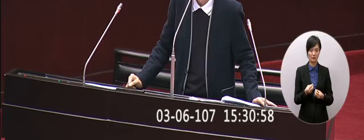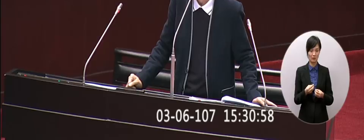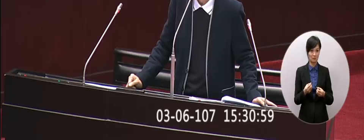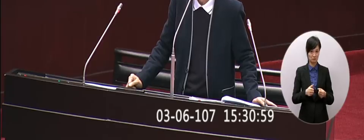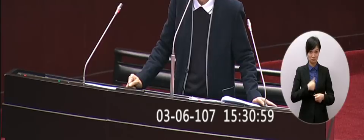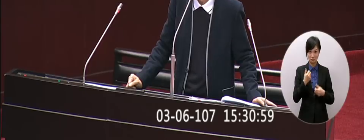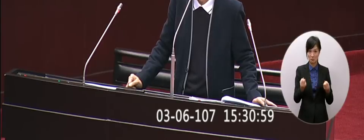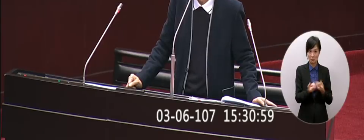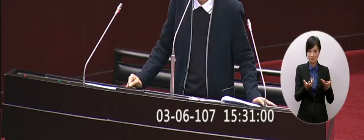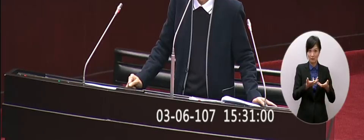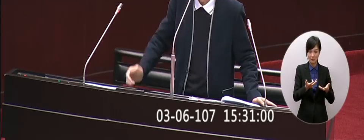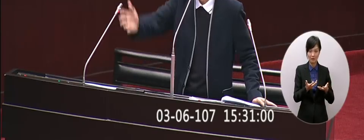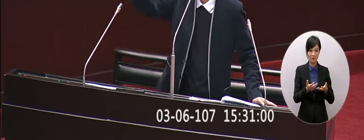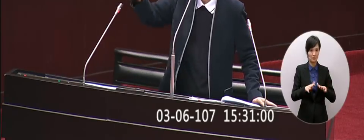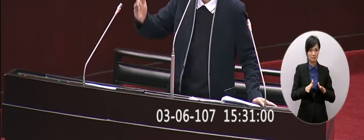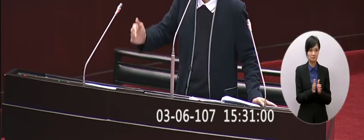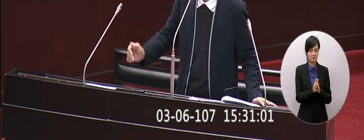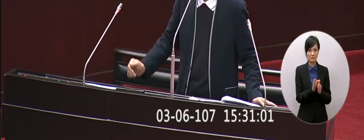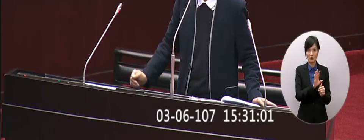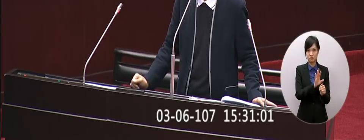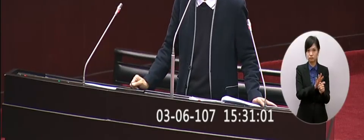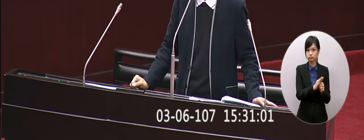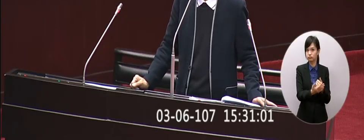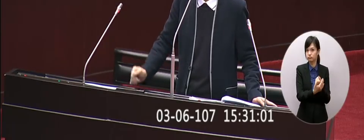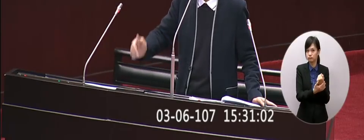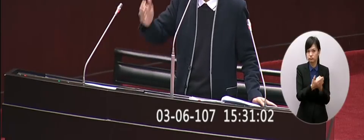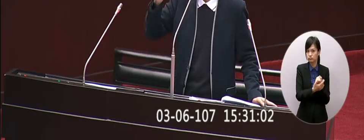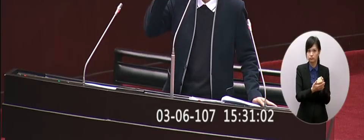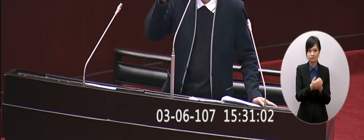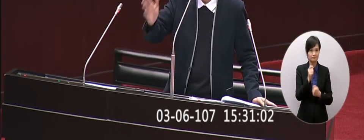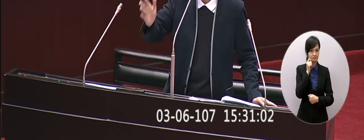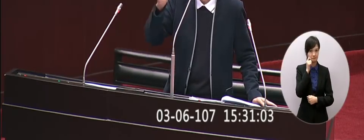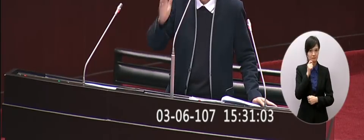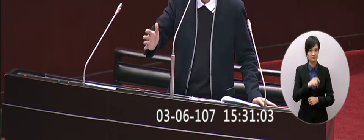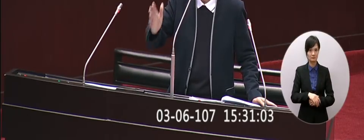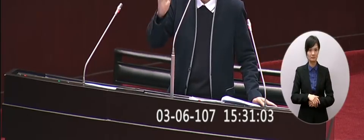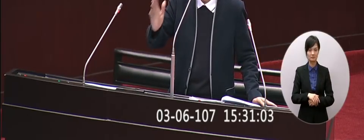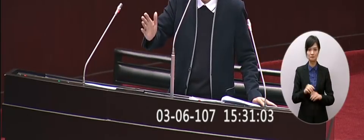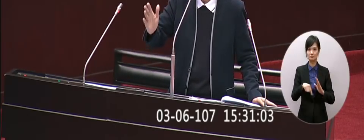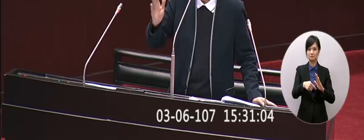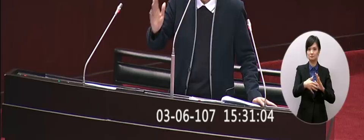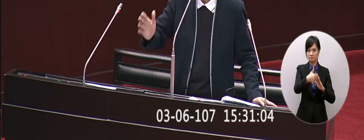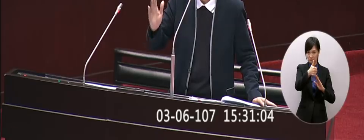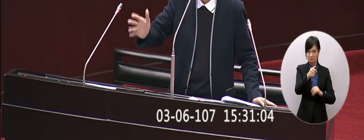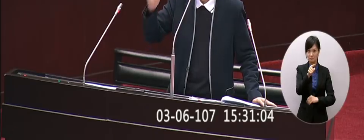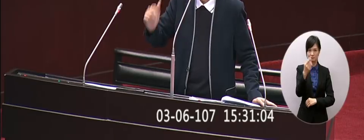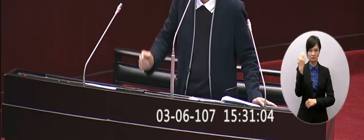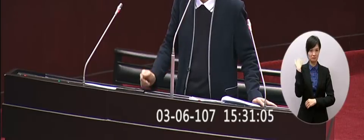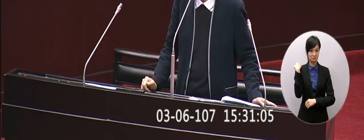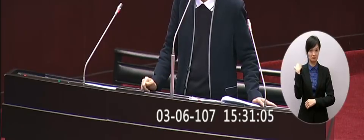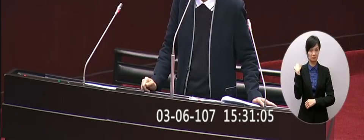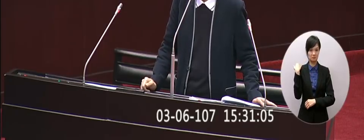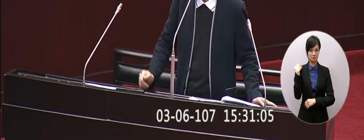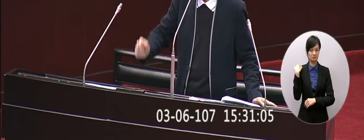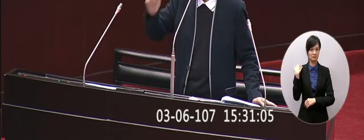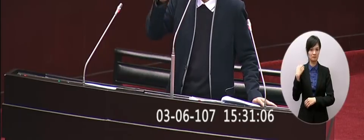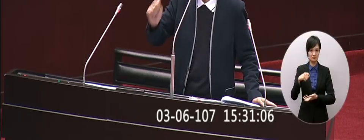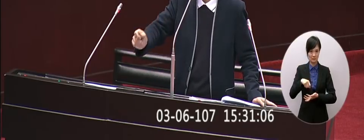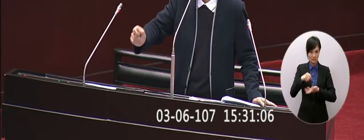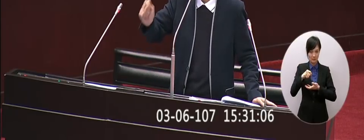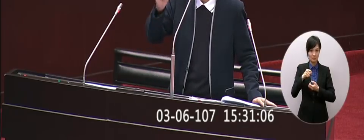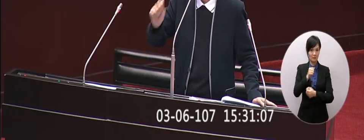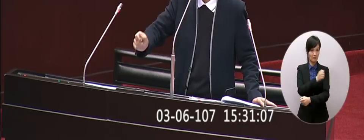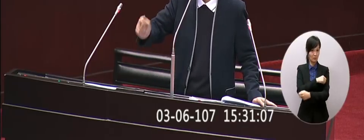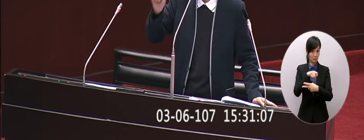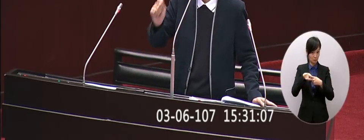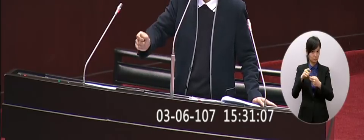友。所以当时院长你当时在特别提出职业劳工保护法的时候，你当时